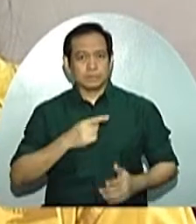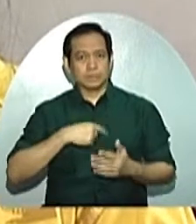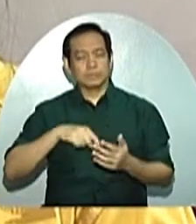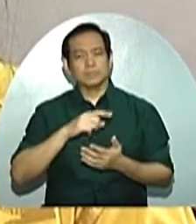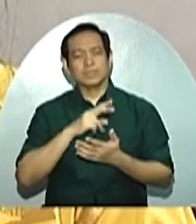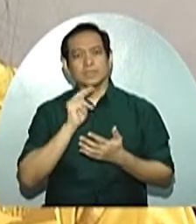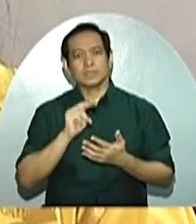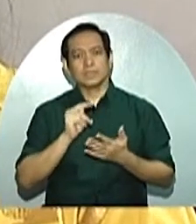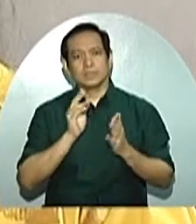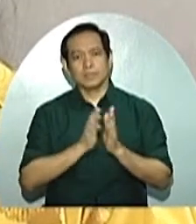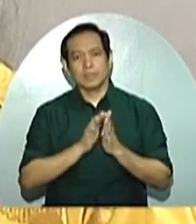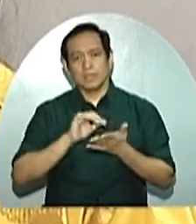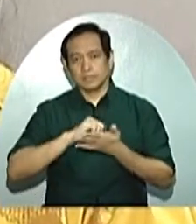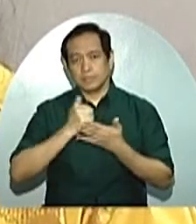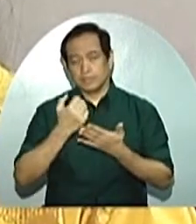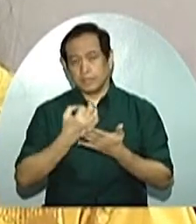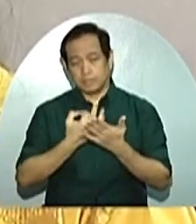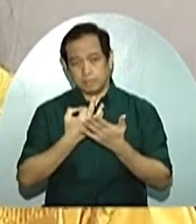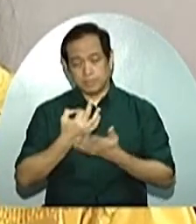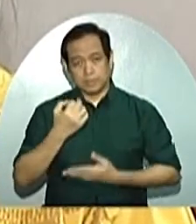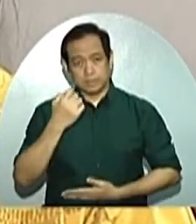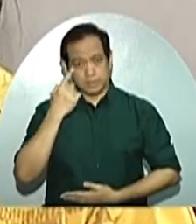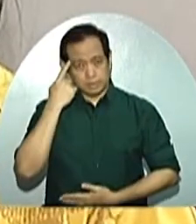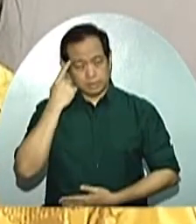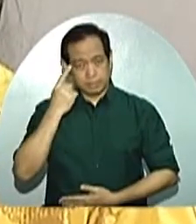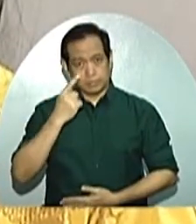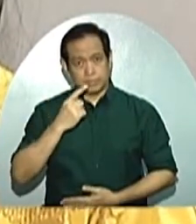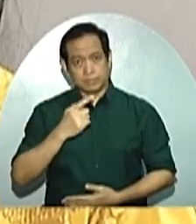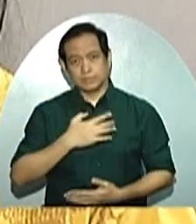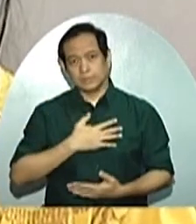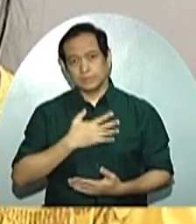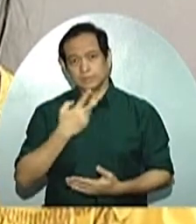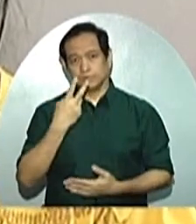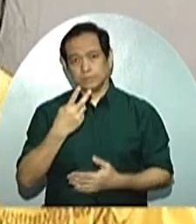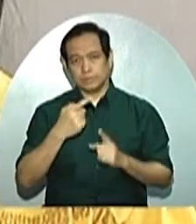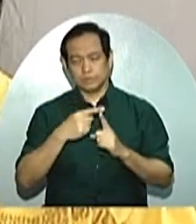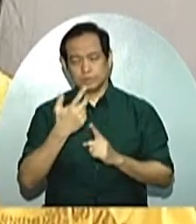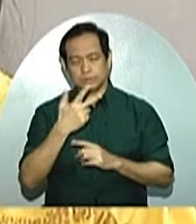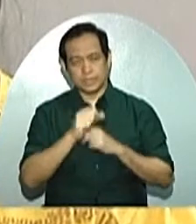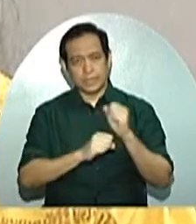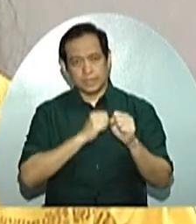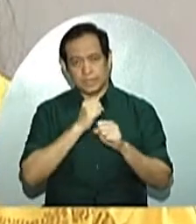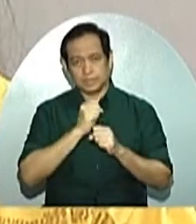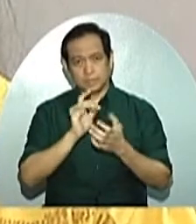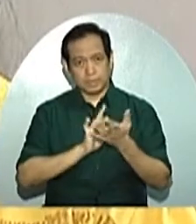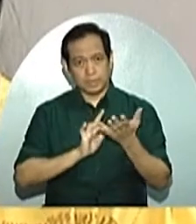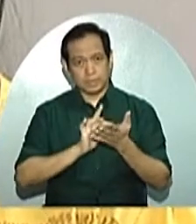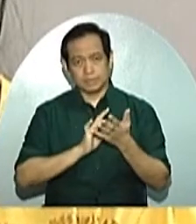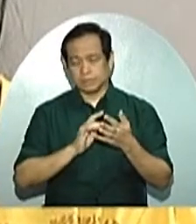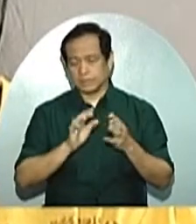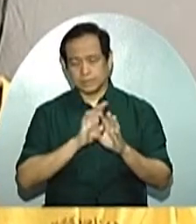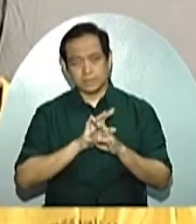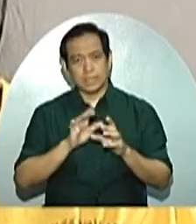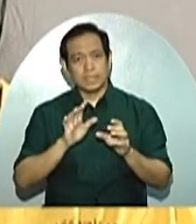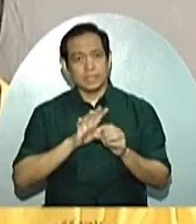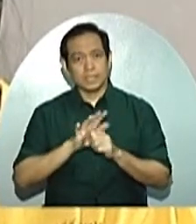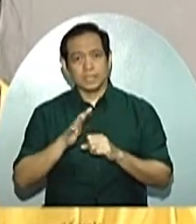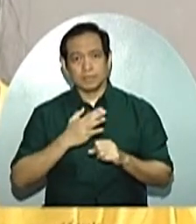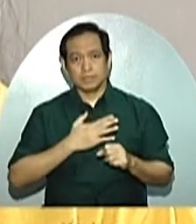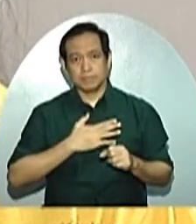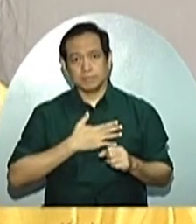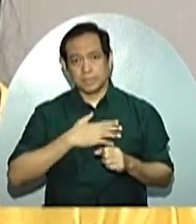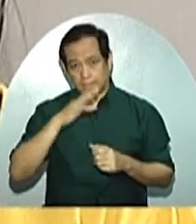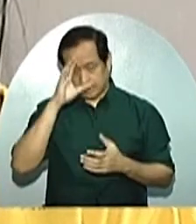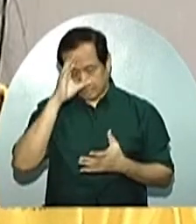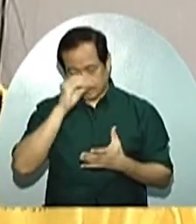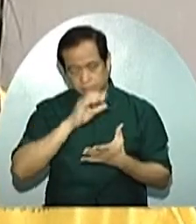Malaking alaga po ang magagastos namin sa 2 to 3 years na gamutan at hindi po talaga sapat yung kita ng asawa